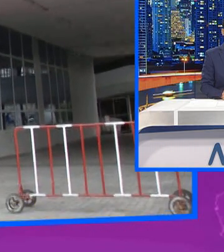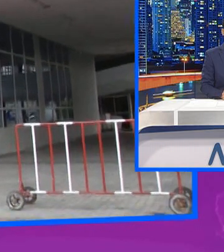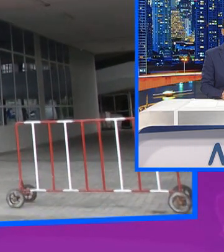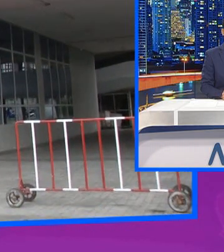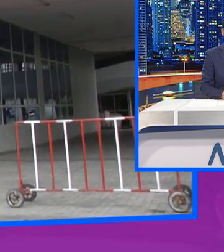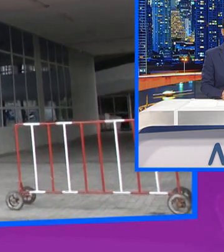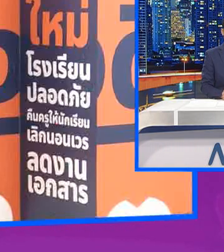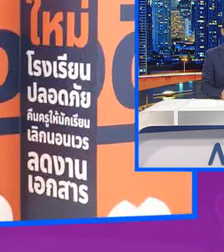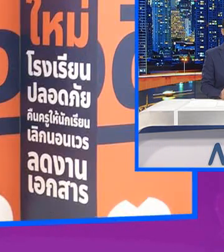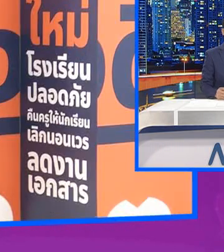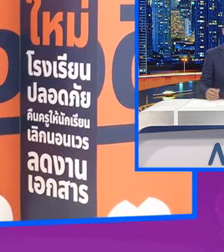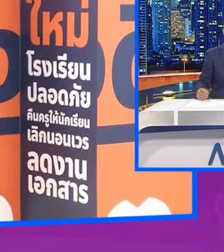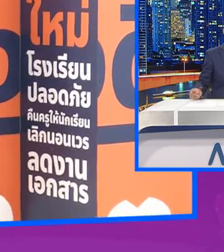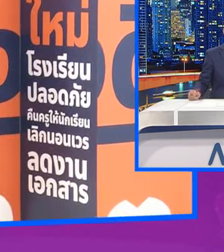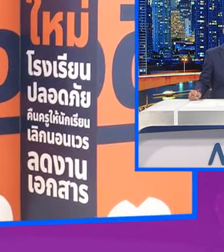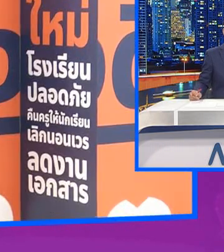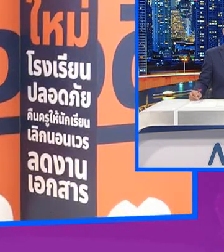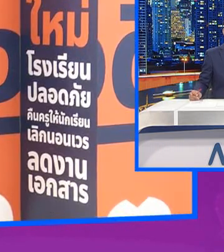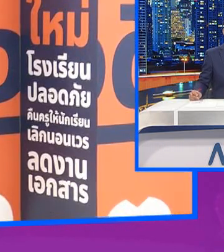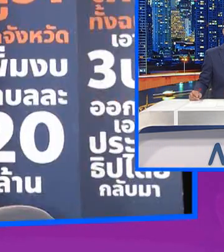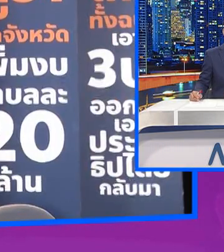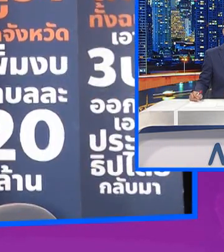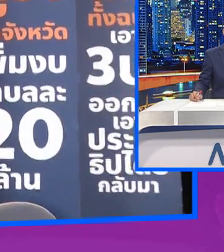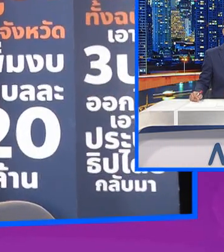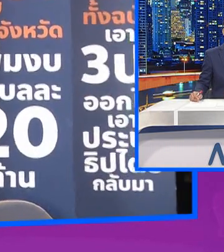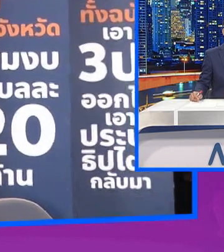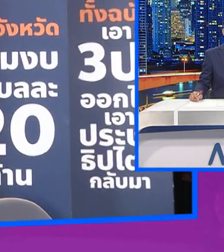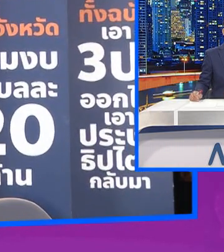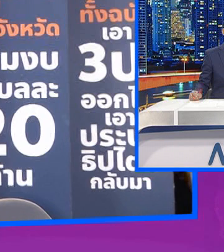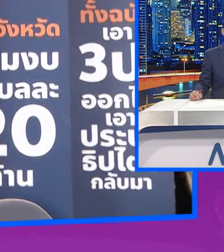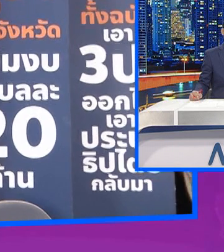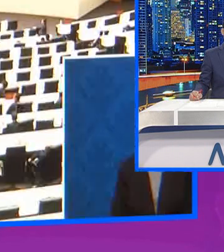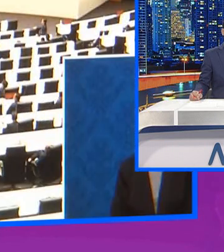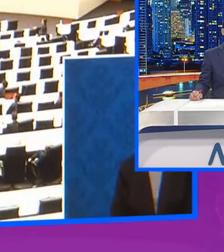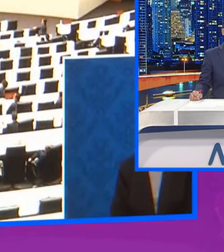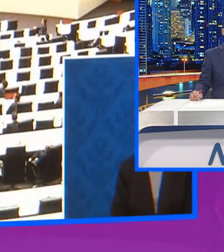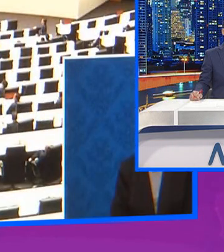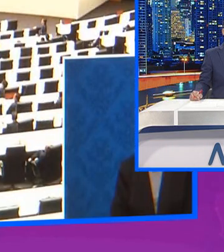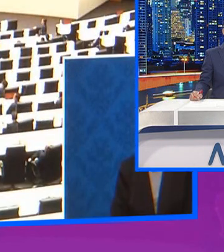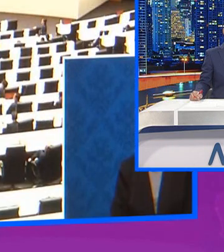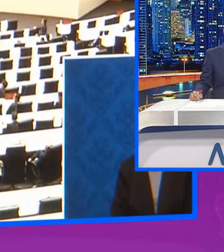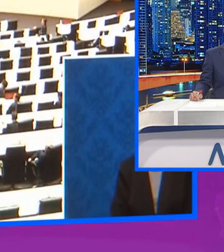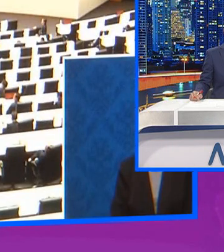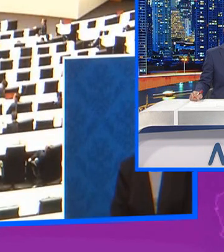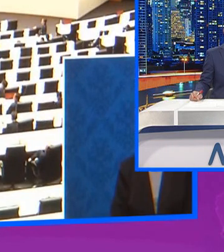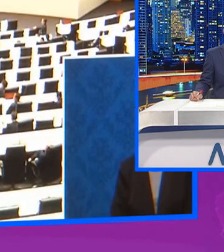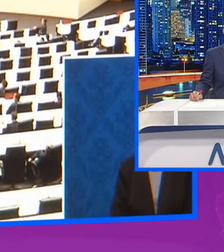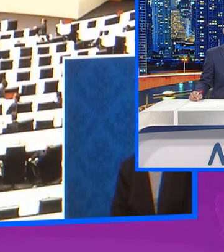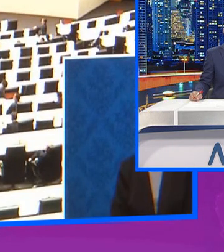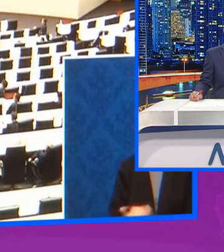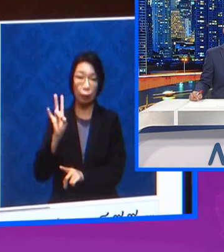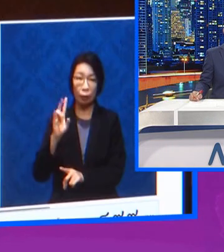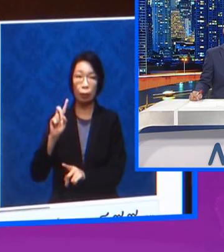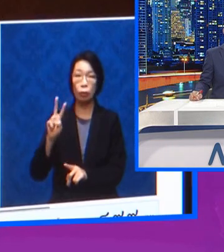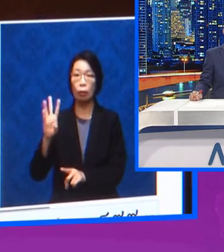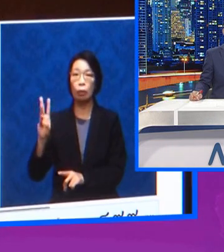ตำแหน่งรองประธานสภาผู้แทนราษฎรคนที่ 1ของหมออ๋องครับนายปฏิพัฒน์สันติภาดาท้ายที่สุดพรรคก็มีมตินะครับตาม